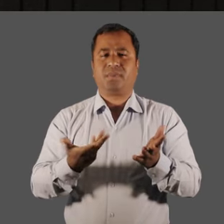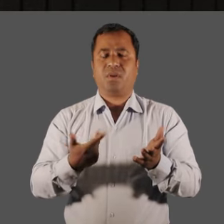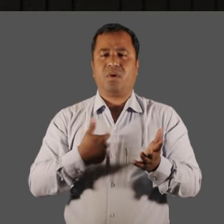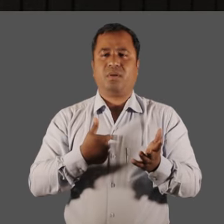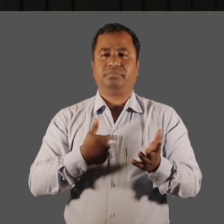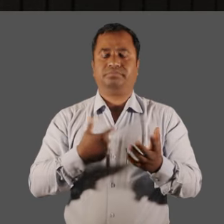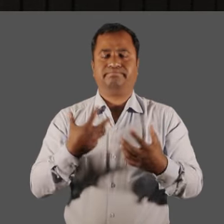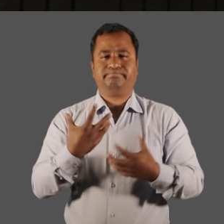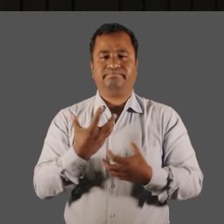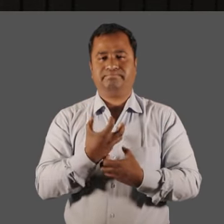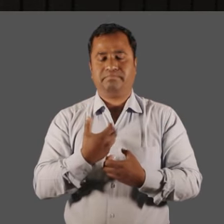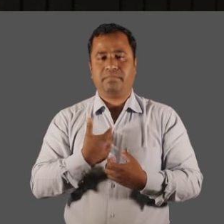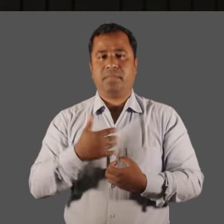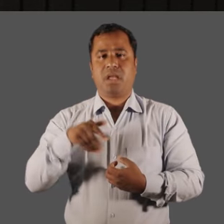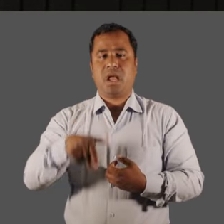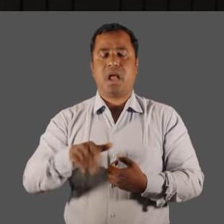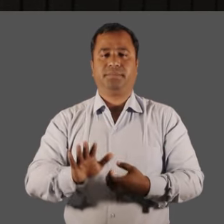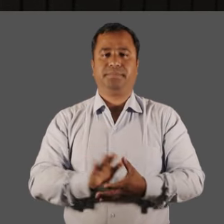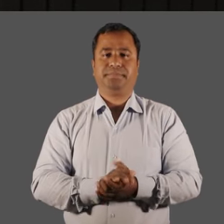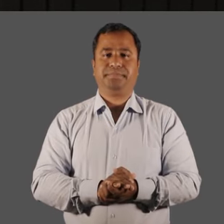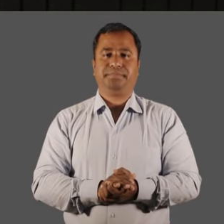ইমোশন কন্ট্রোল করতে পারি না।